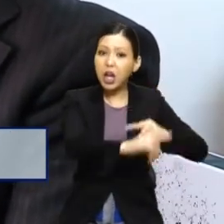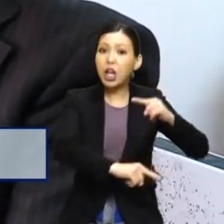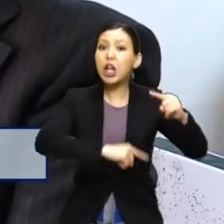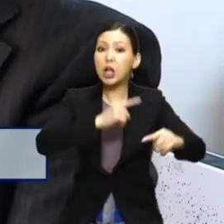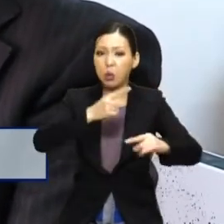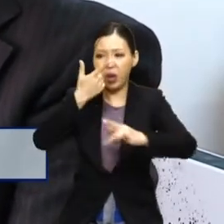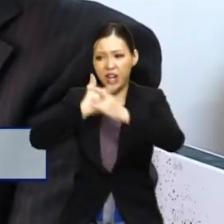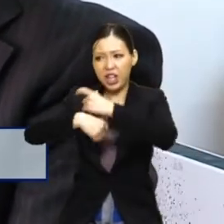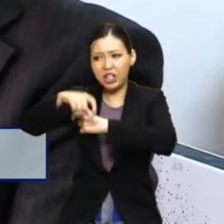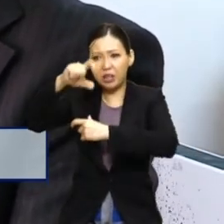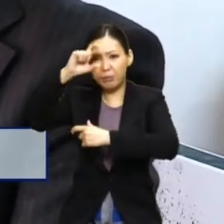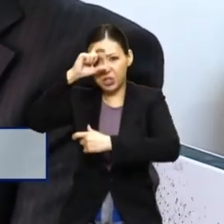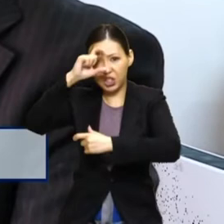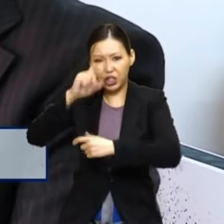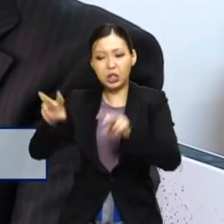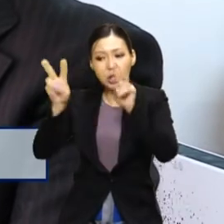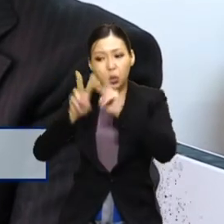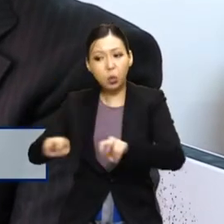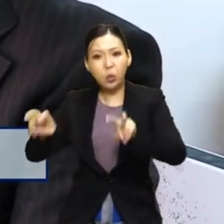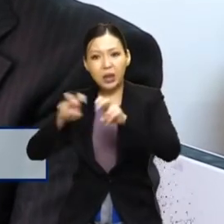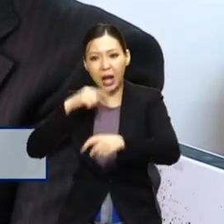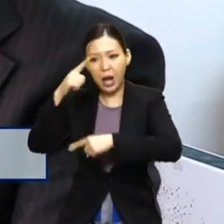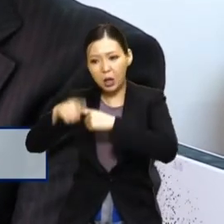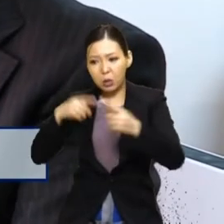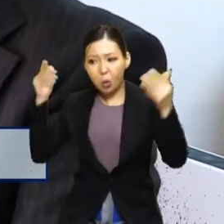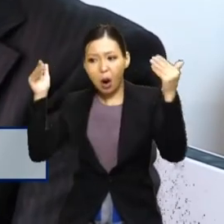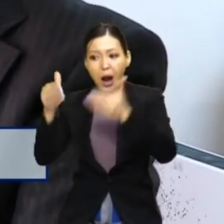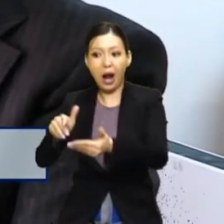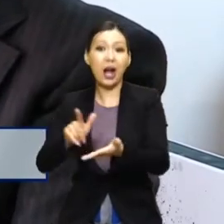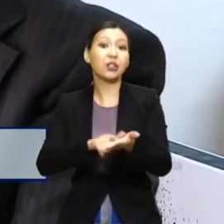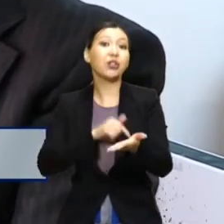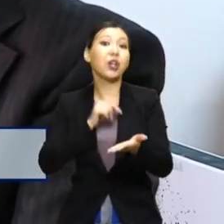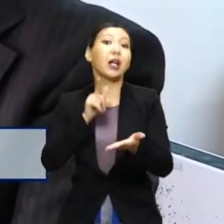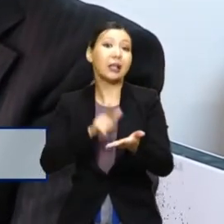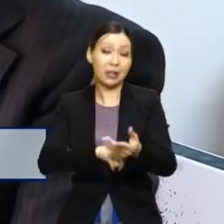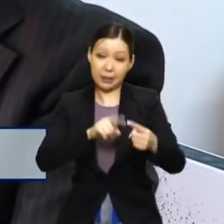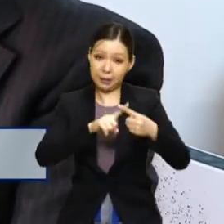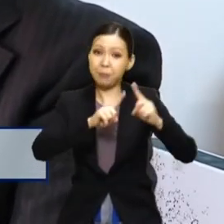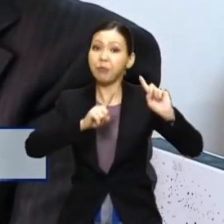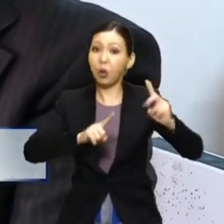судалгааны хэм маяг руу одоо хөгжүүлэх чиглэлд бол анхаарах шаардлагатай. Хоёрдугаарт